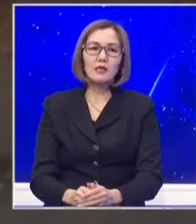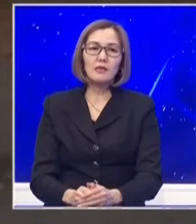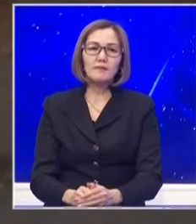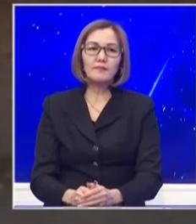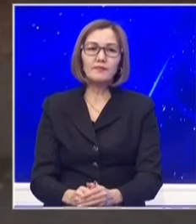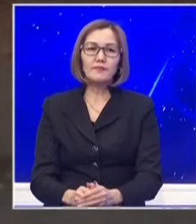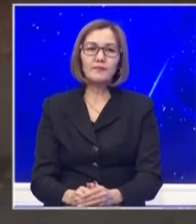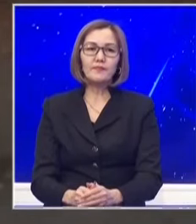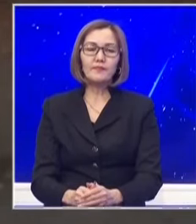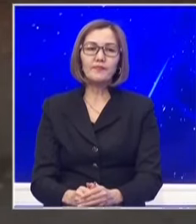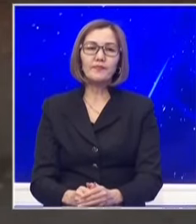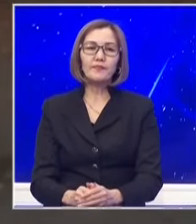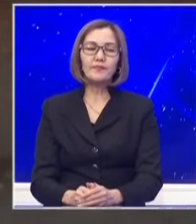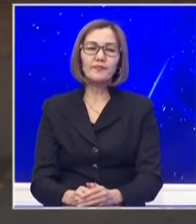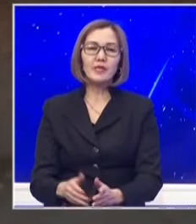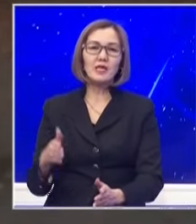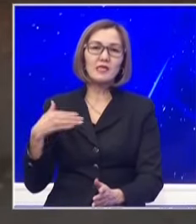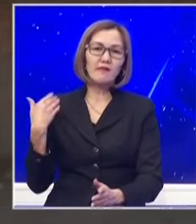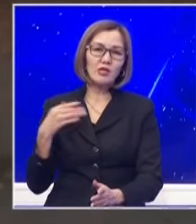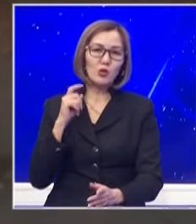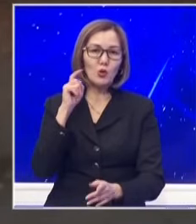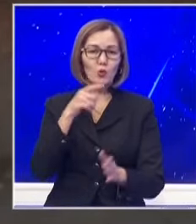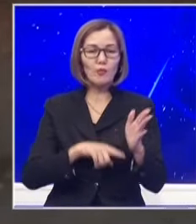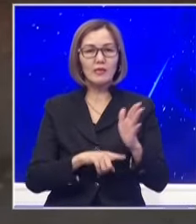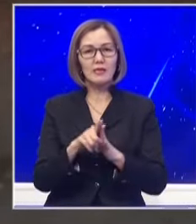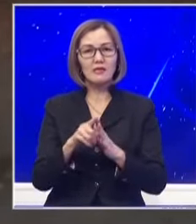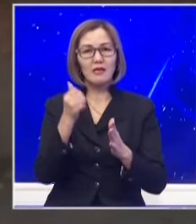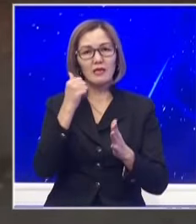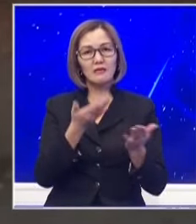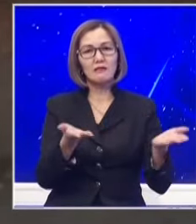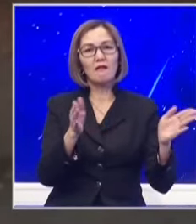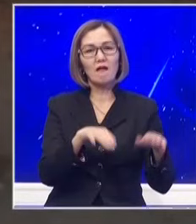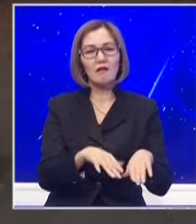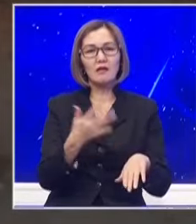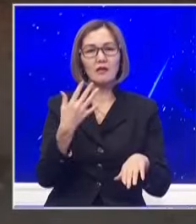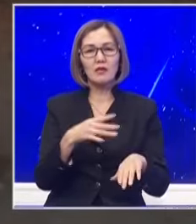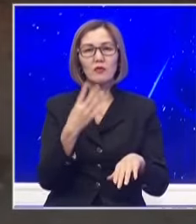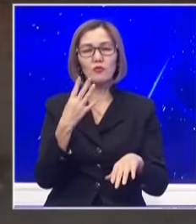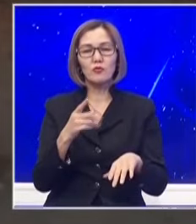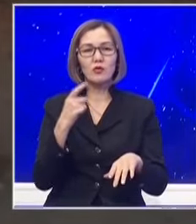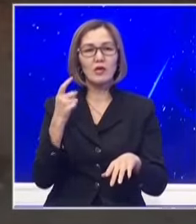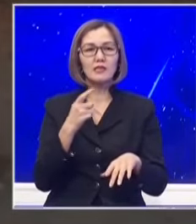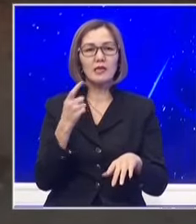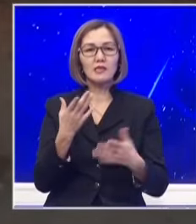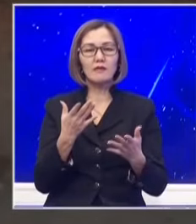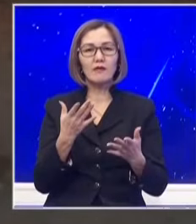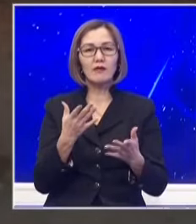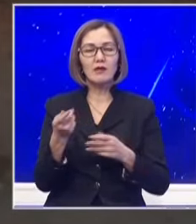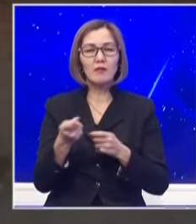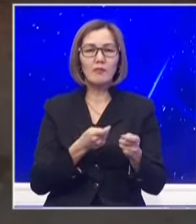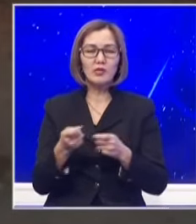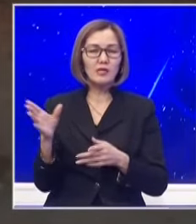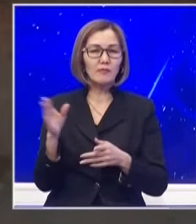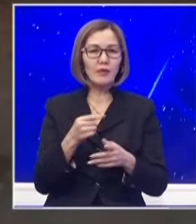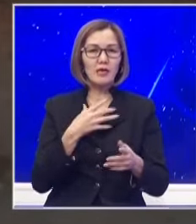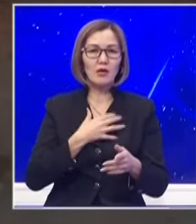қалады. Біз мынау бүкіл 54 крестьянство хозяйствоның жанайқайы ғой, жалғыз менікі емес. Міне